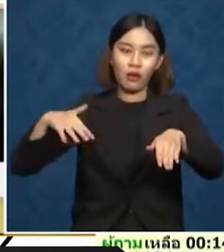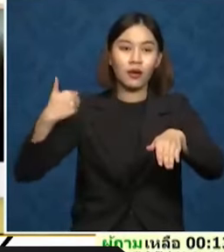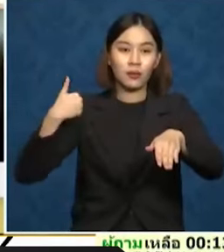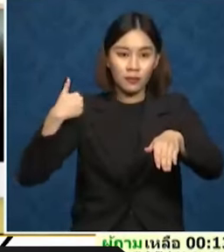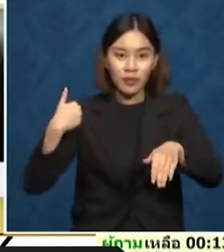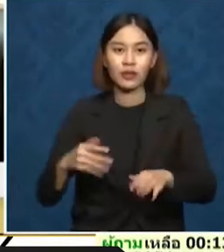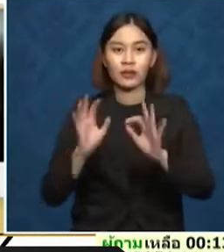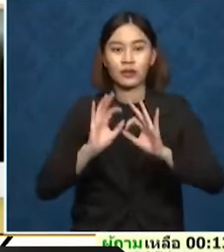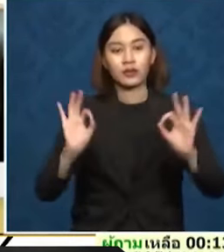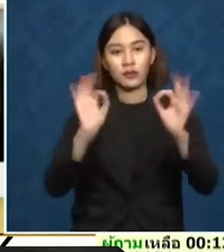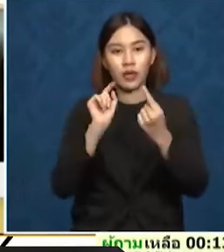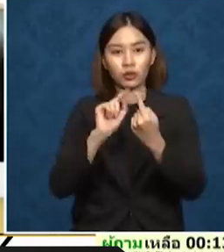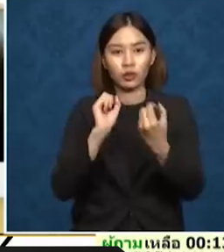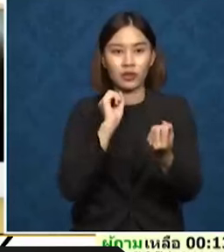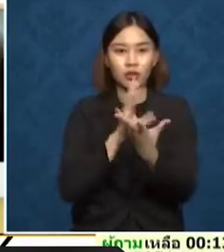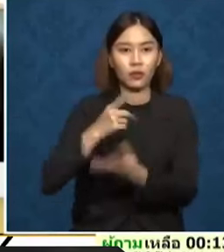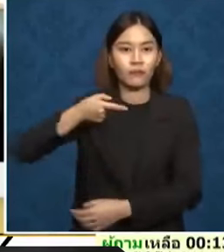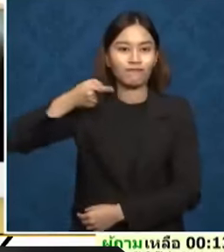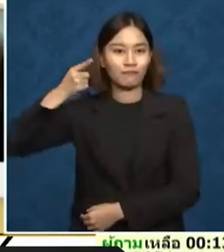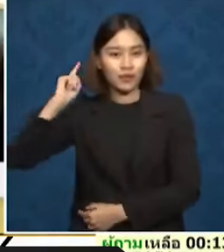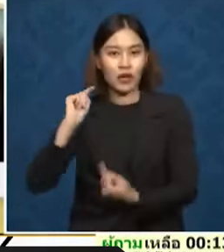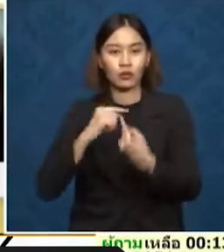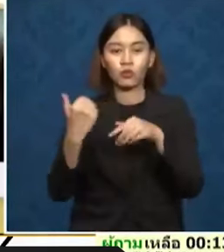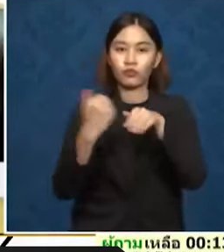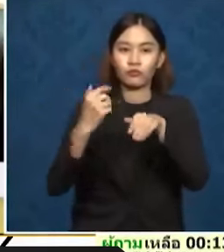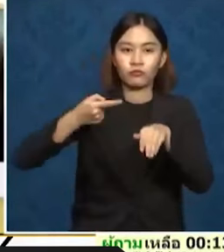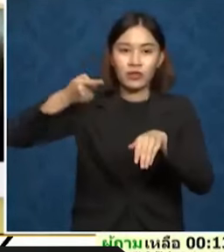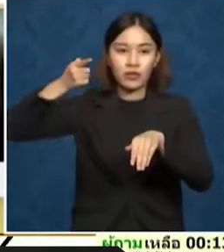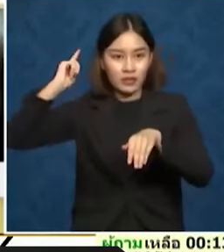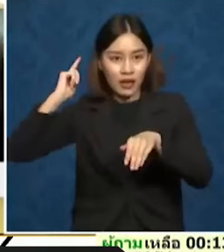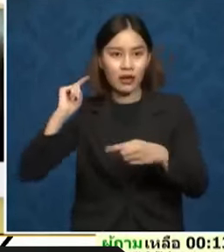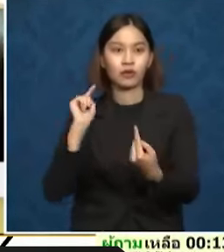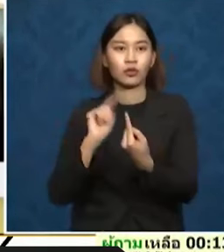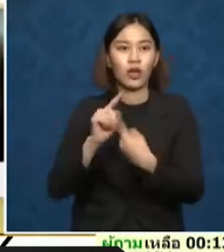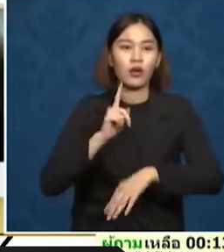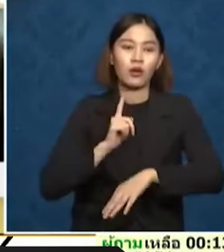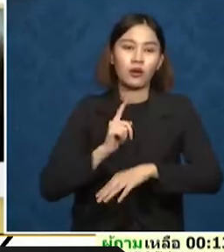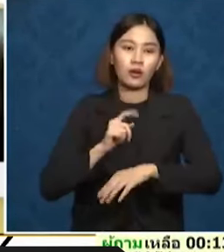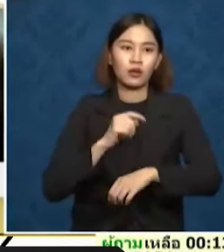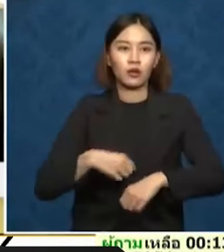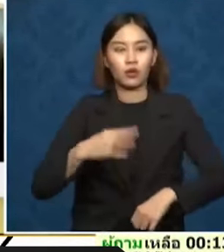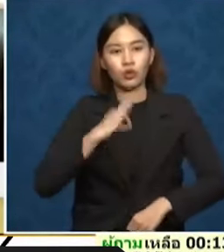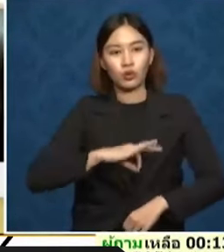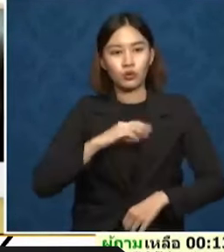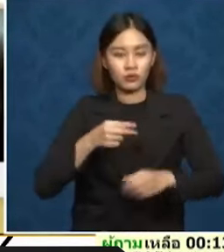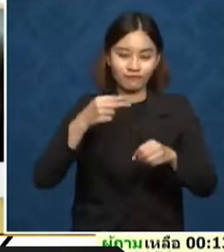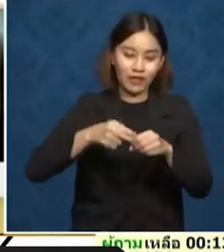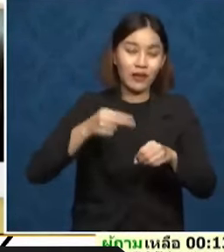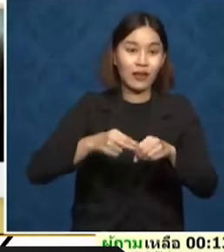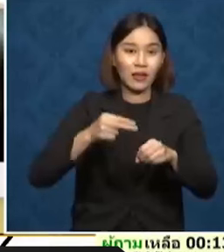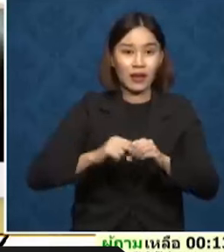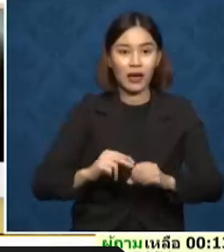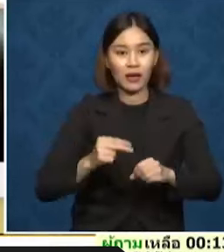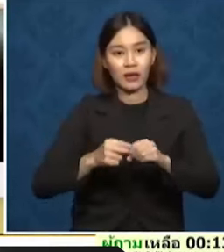ซึ่งนอกจากจะก่อให้เกิดความล่าช้าในการเดินทางและการสูญเสียพลังงานเชื้อเพลิงแล้ว